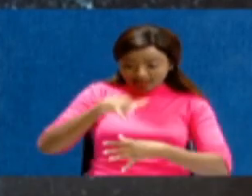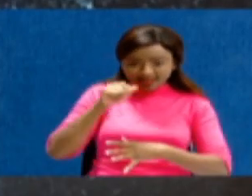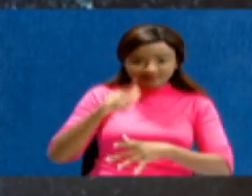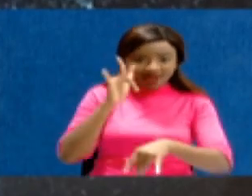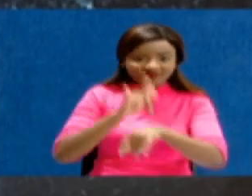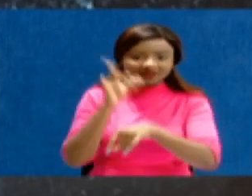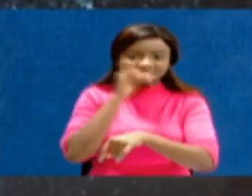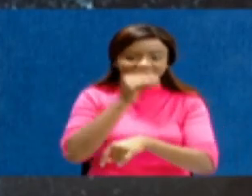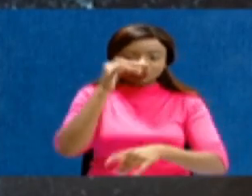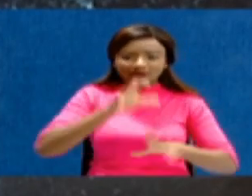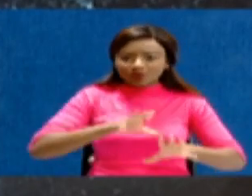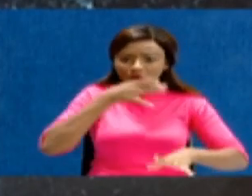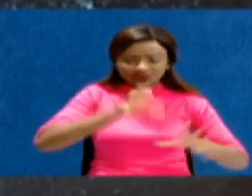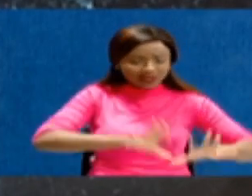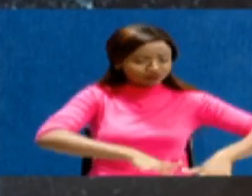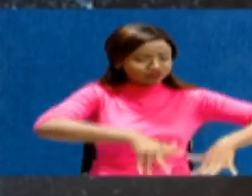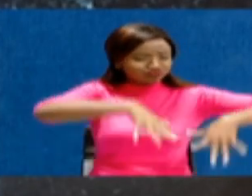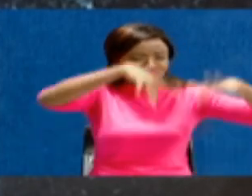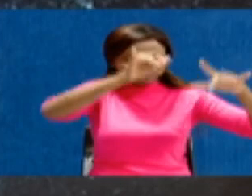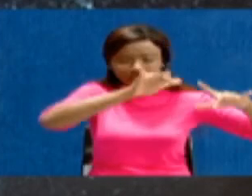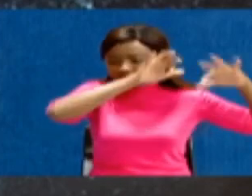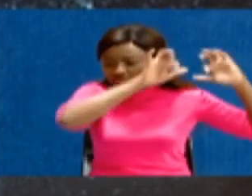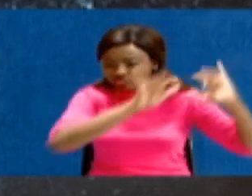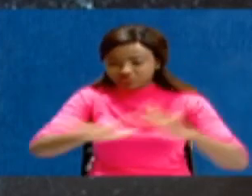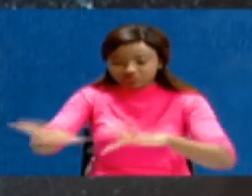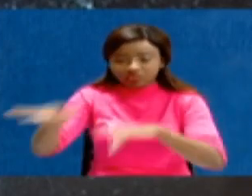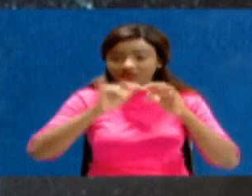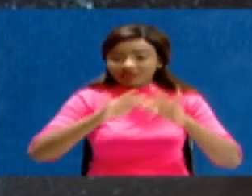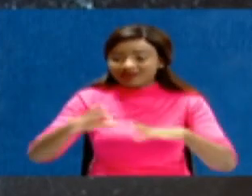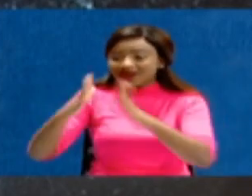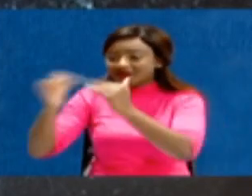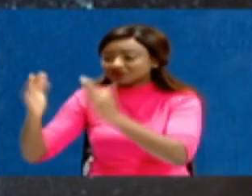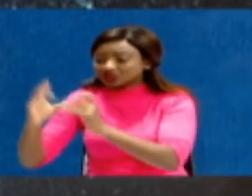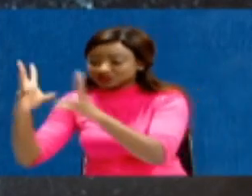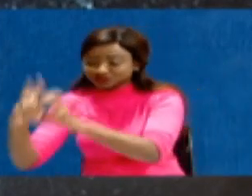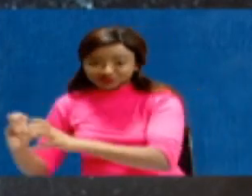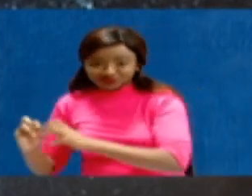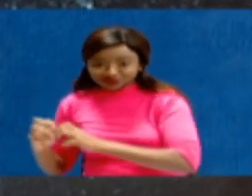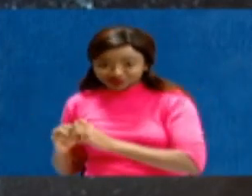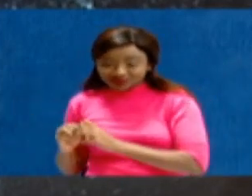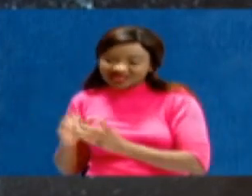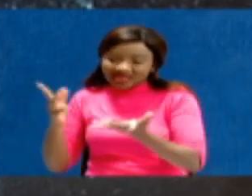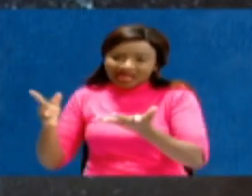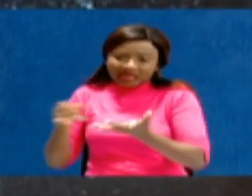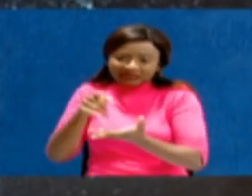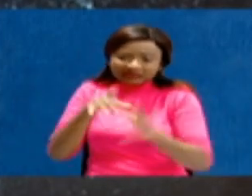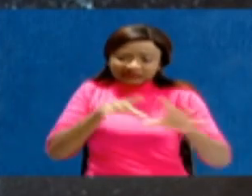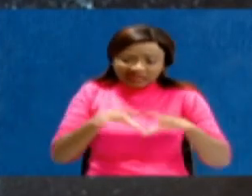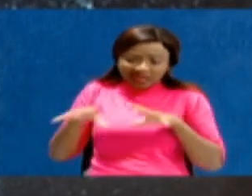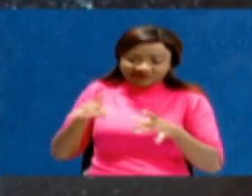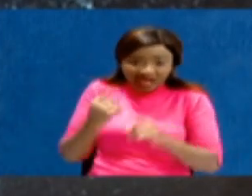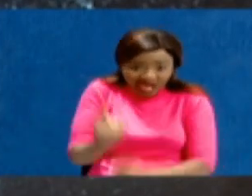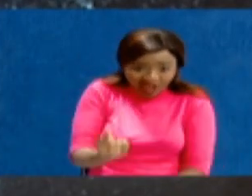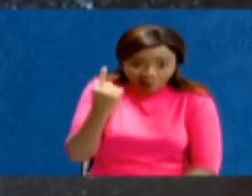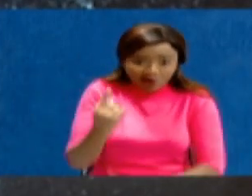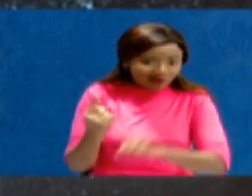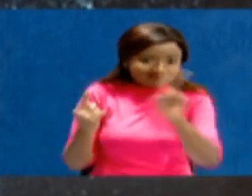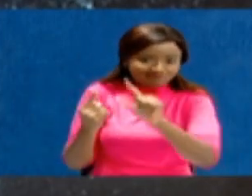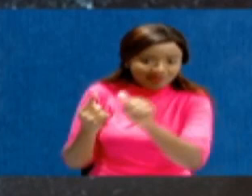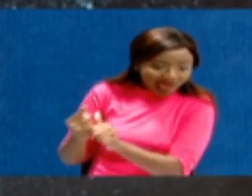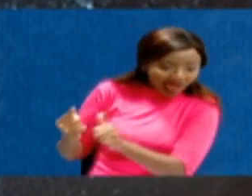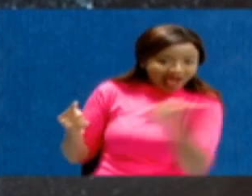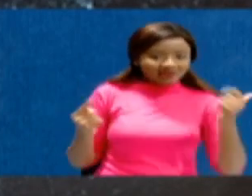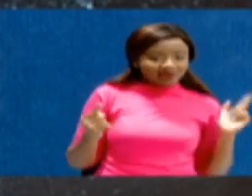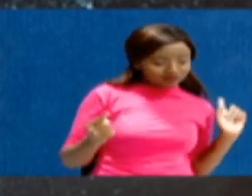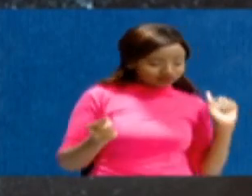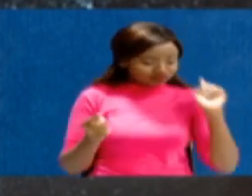mafuriko yaliyoharibu makaazi yao na mali, na huku wakidhani kwamba hilo ndilo ilikuwa ndio dhiki pekee, jinamizi jingine la kuvamiwa